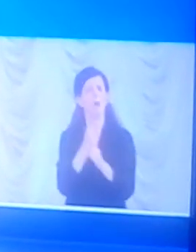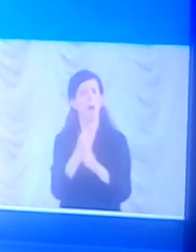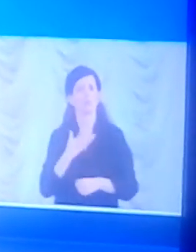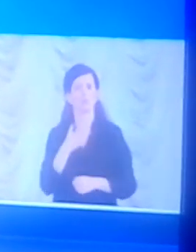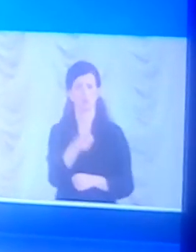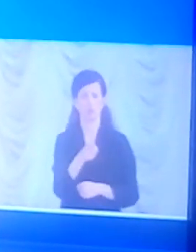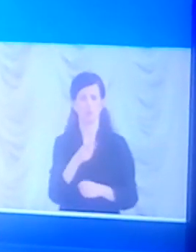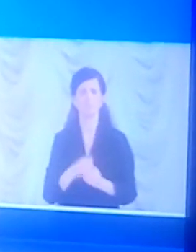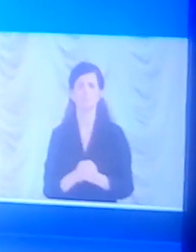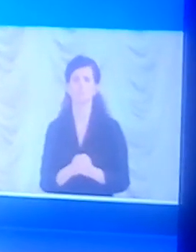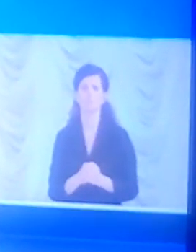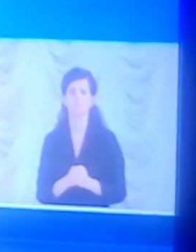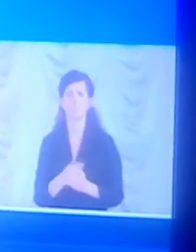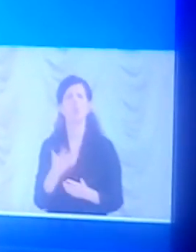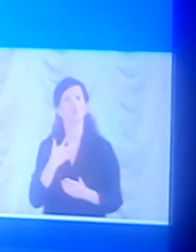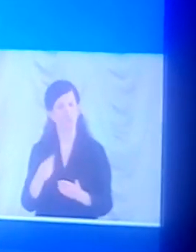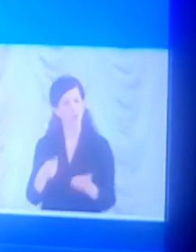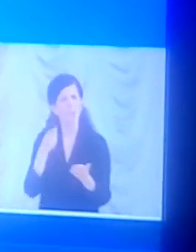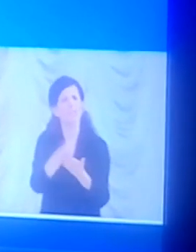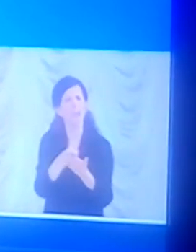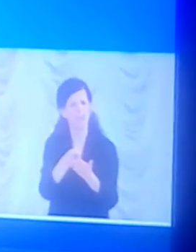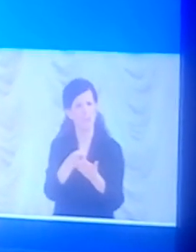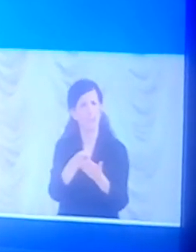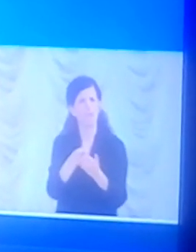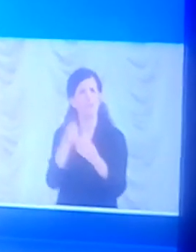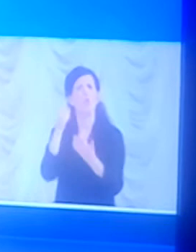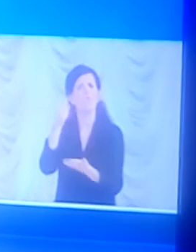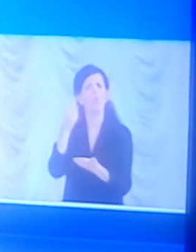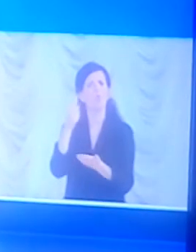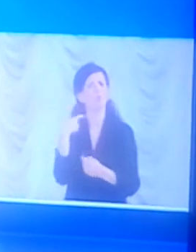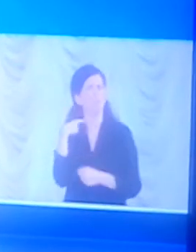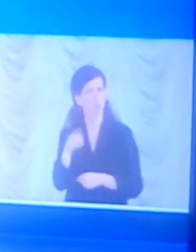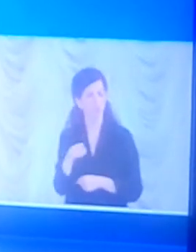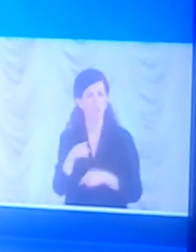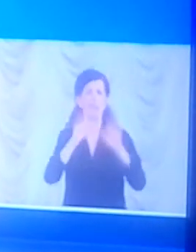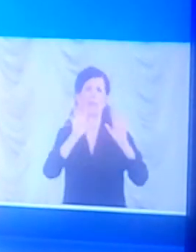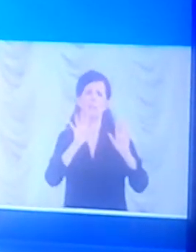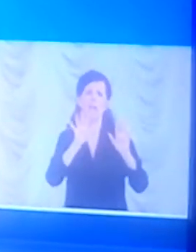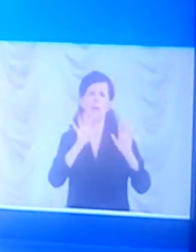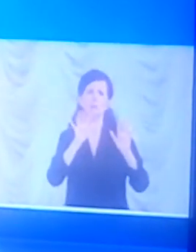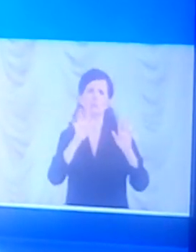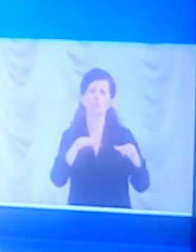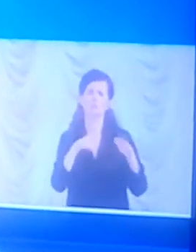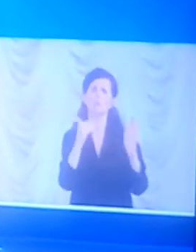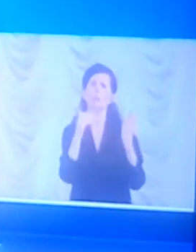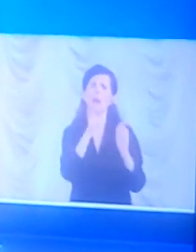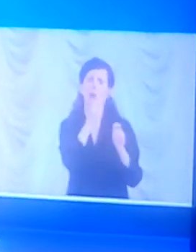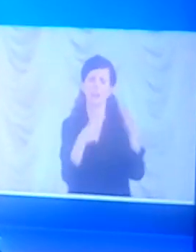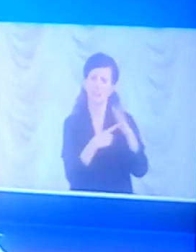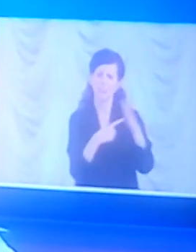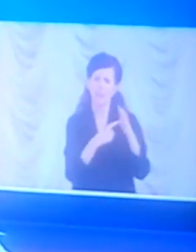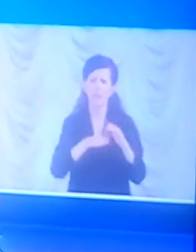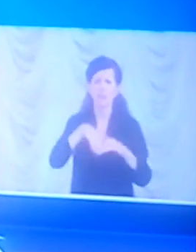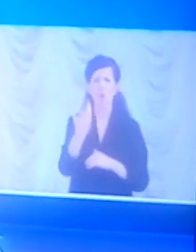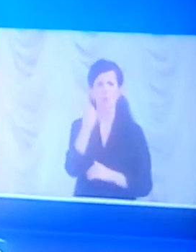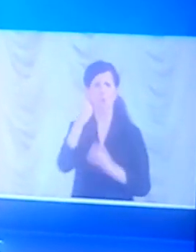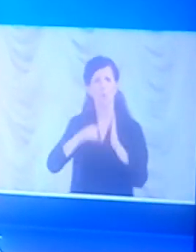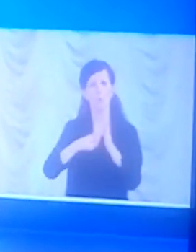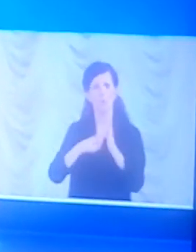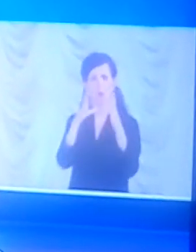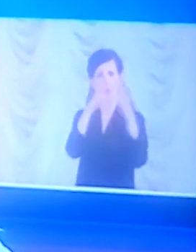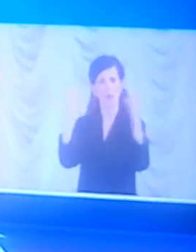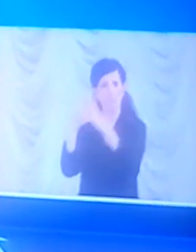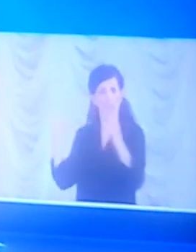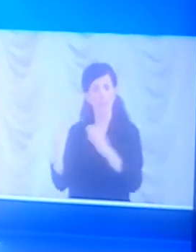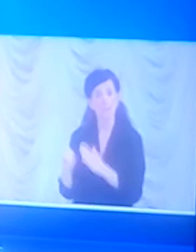quindi finanziamenti anche a fondo perduto per le imprese con meno di 10 dipendenti, parliamo di oltre 1 milione di imprese, un sostegno